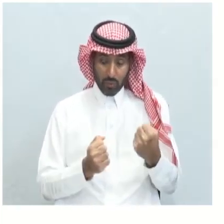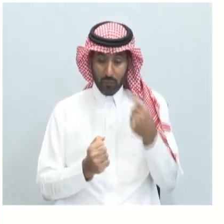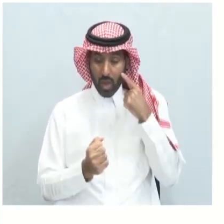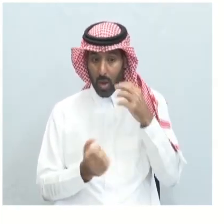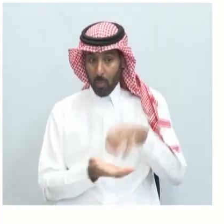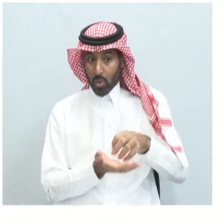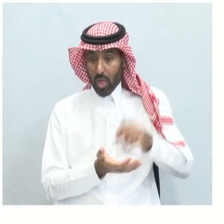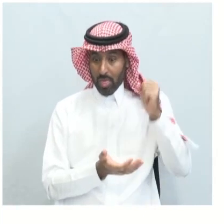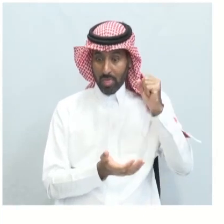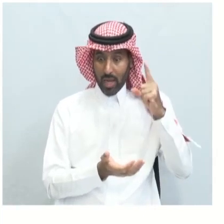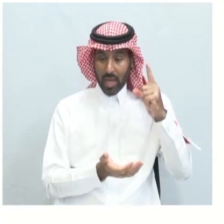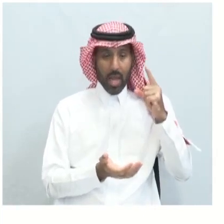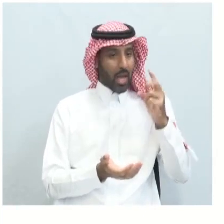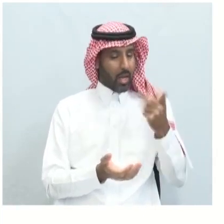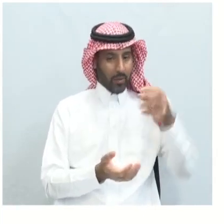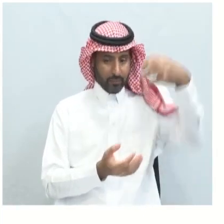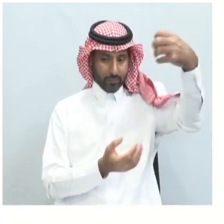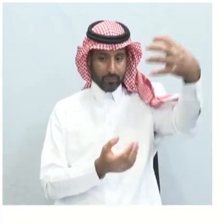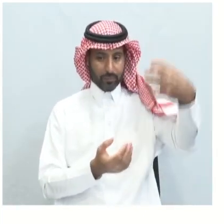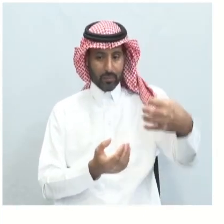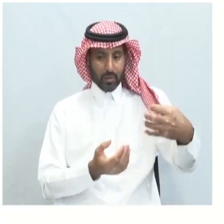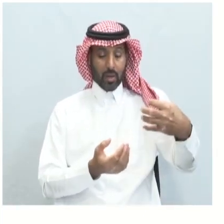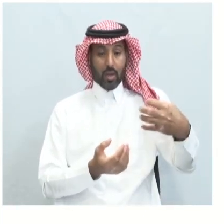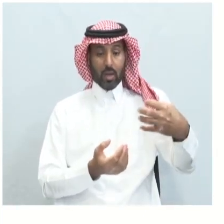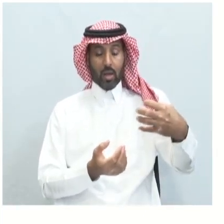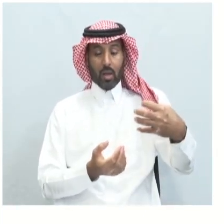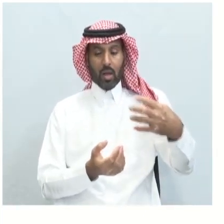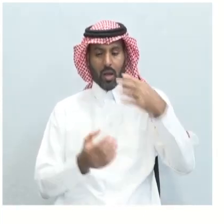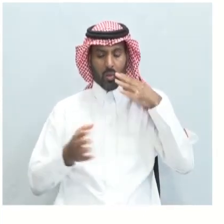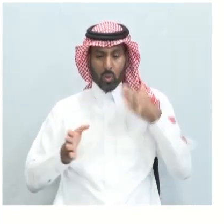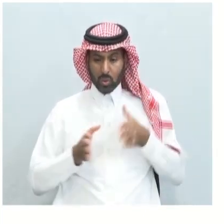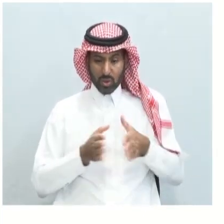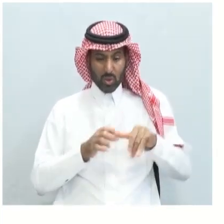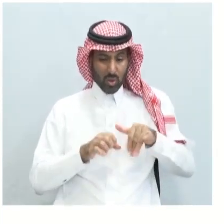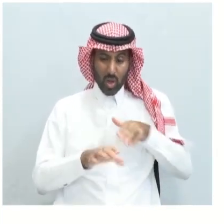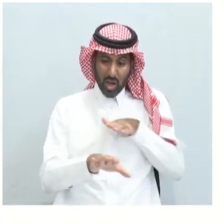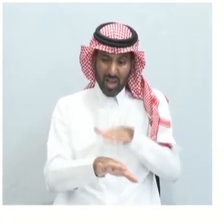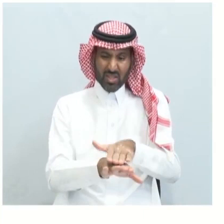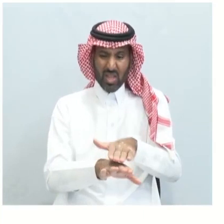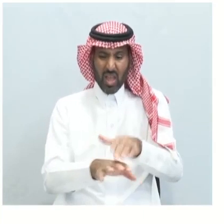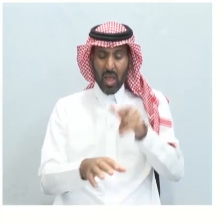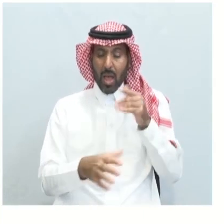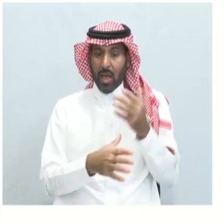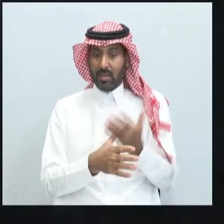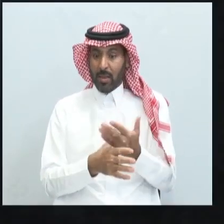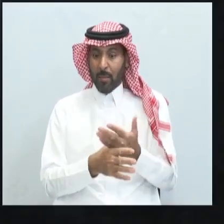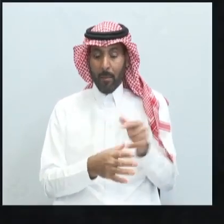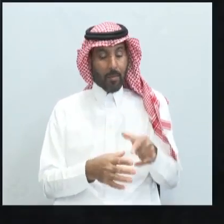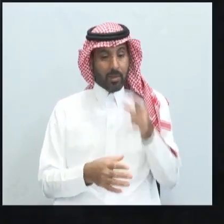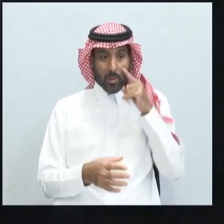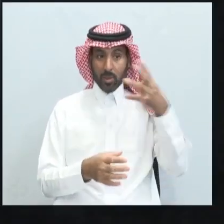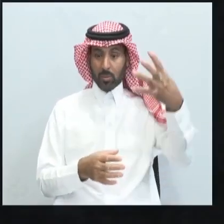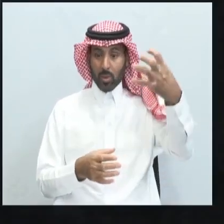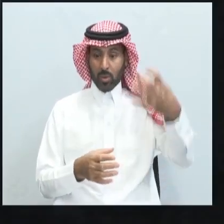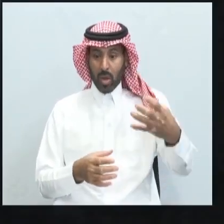الشيء او هذا الفعل من المهاجم قد يتسبب في حدوث اختناق او وقوع حوادث سير او يمكنه السيطره على